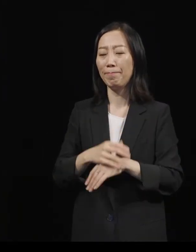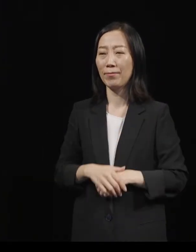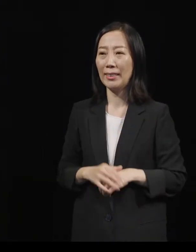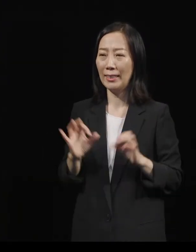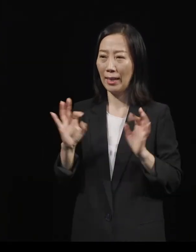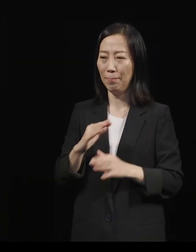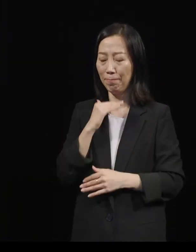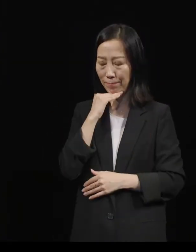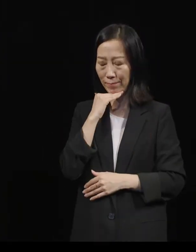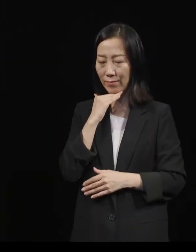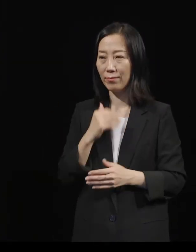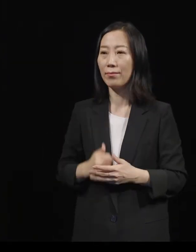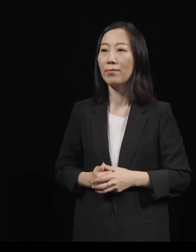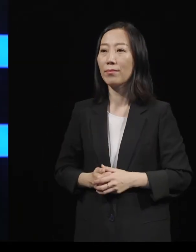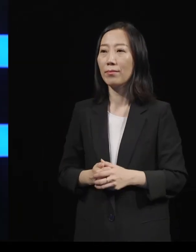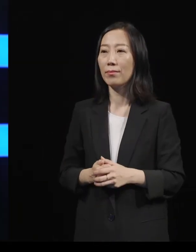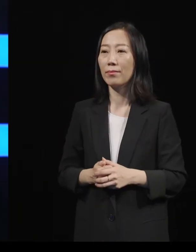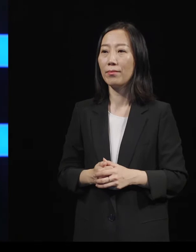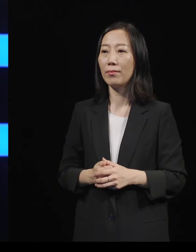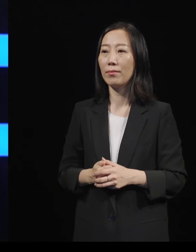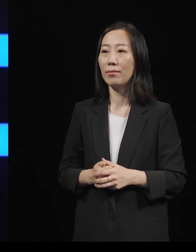죄송합니다. 잠시만요.